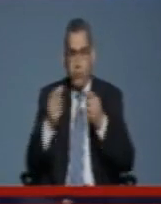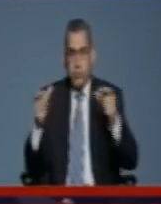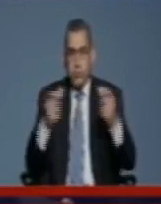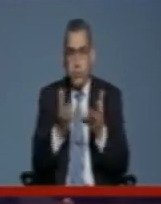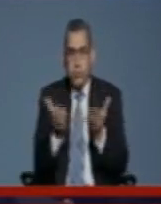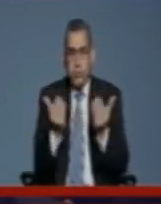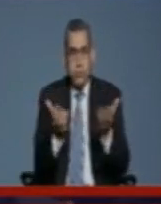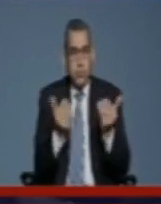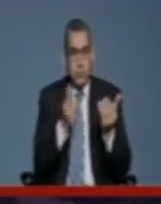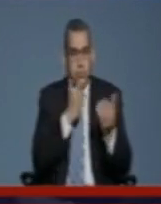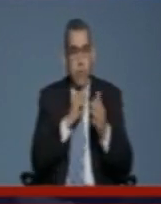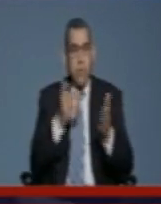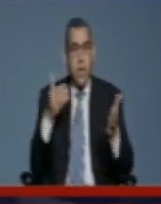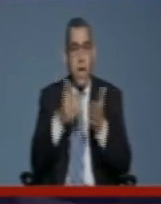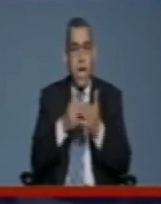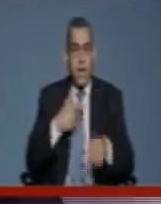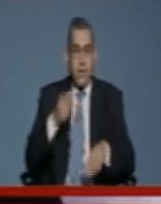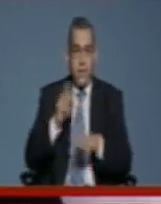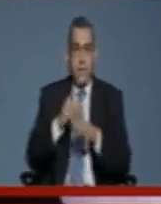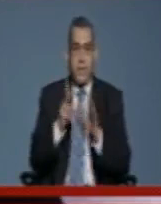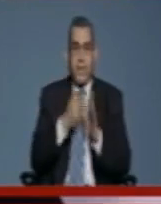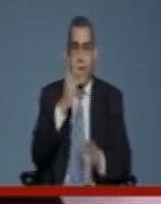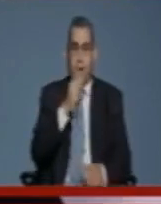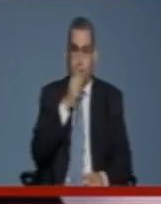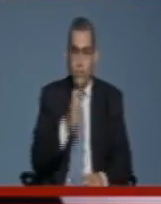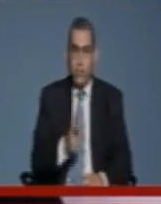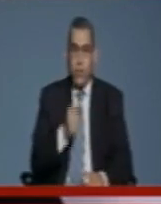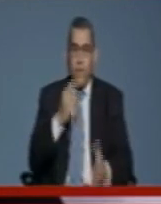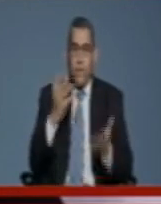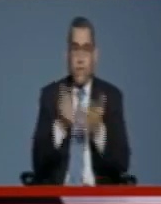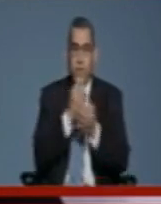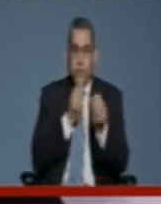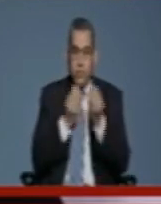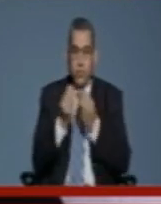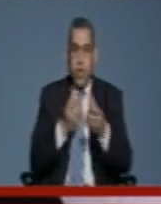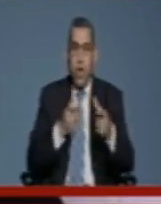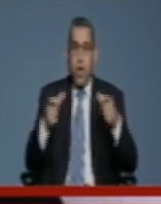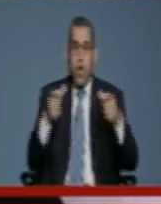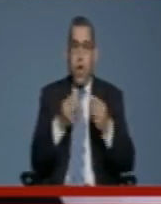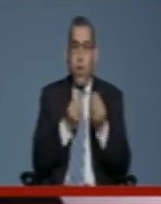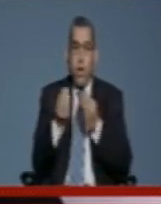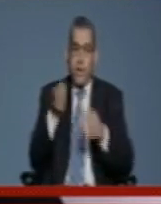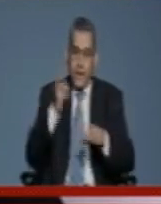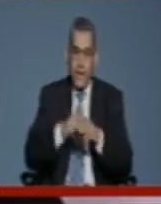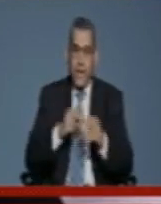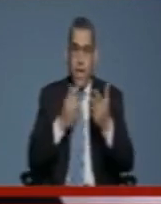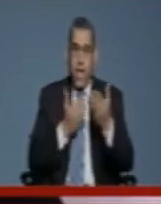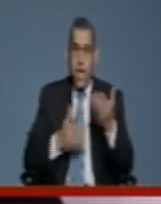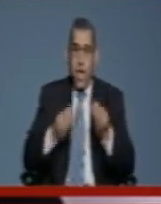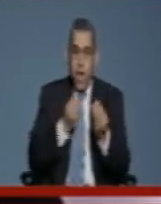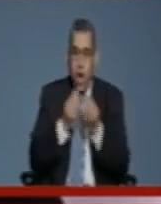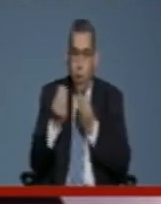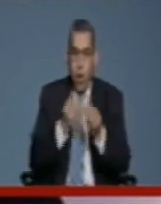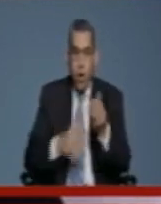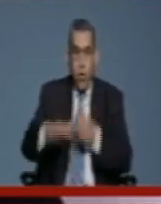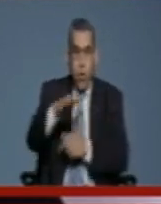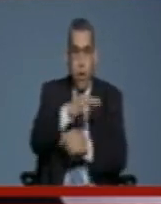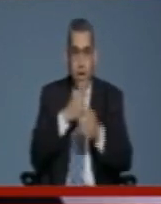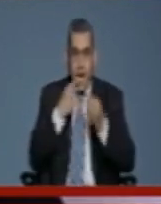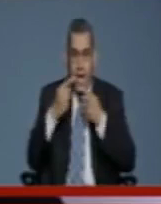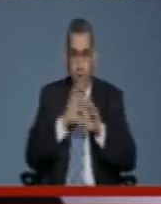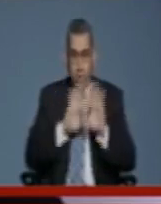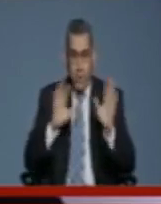بناكد مره تانيه ان احنا هنطلق حوار تاني الحوار الوطني احنا ق لن يتو وقلنا